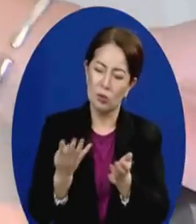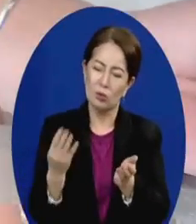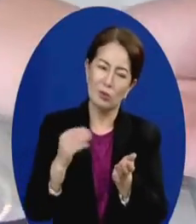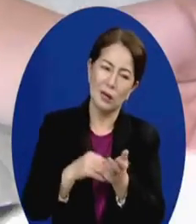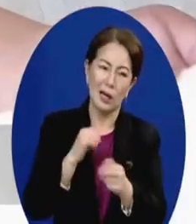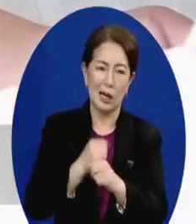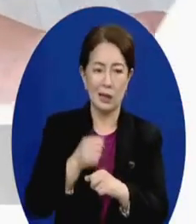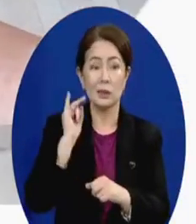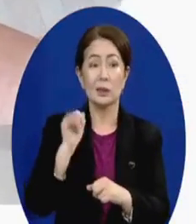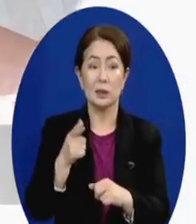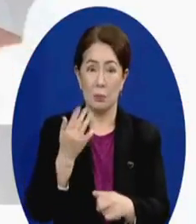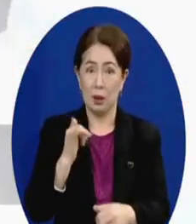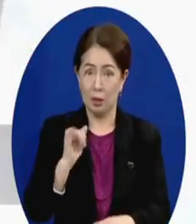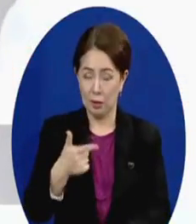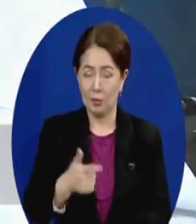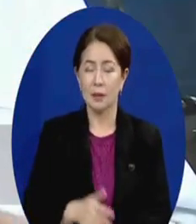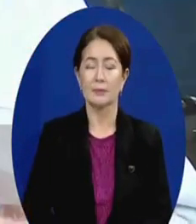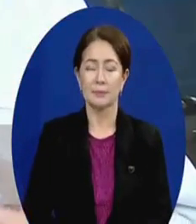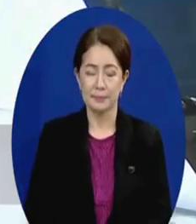их ачаалттай ажиллаж байна.